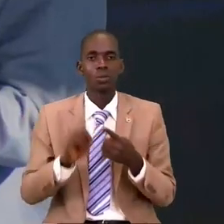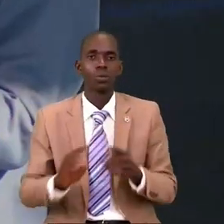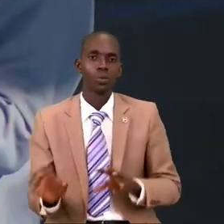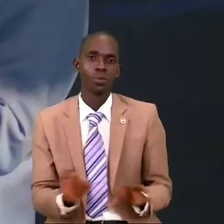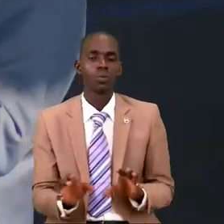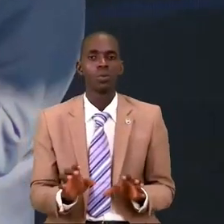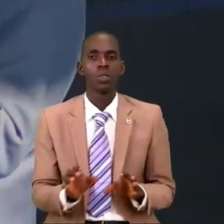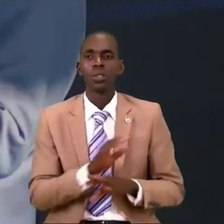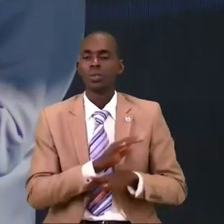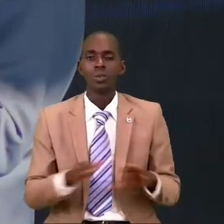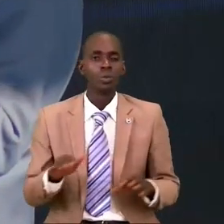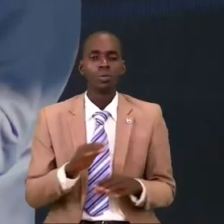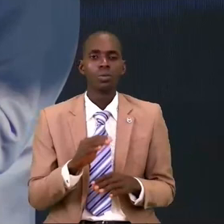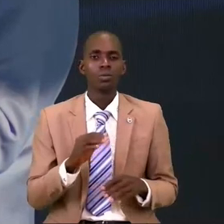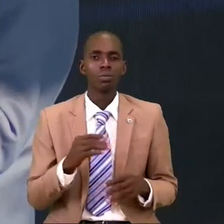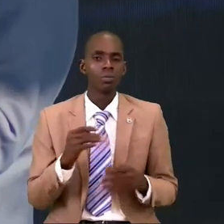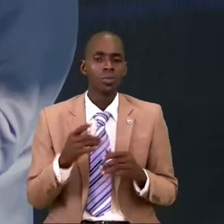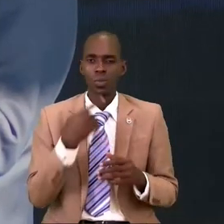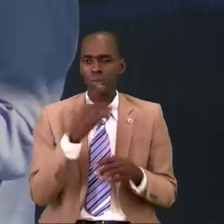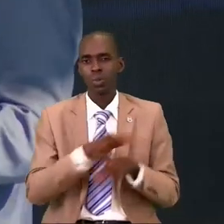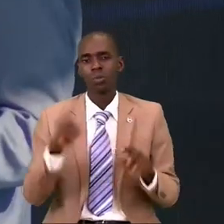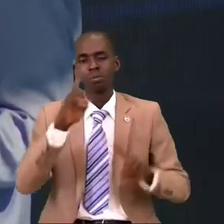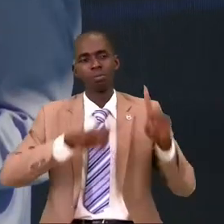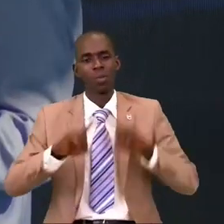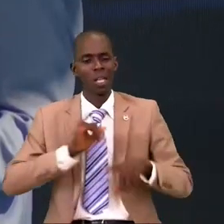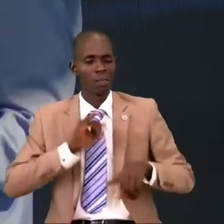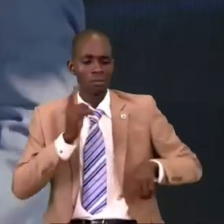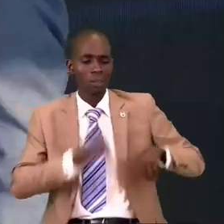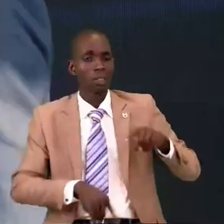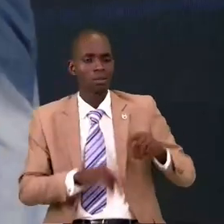c'est impossible. Tu es en train de traiter Dieu